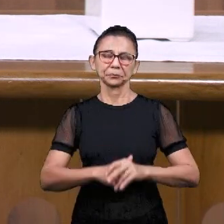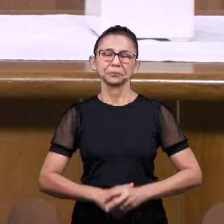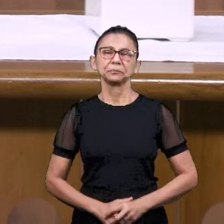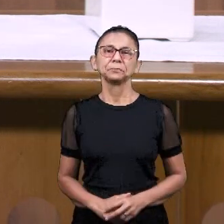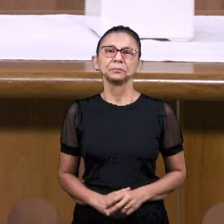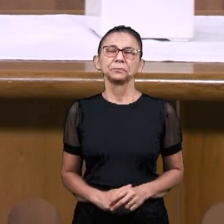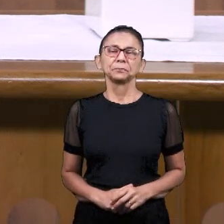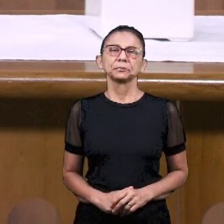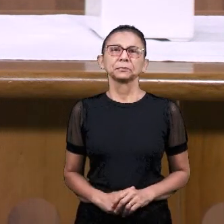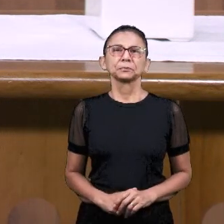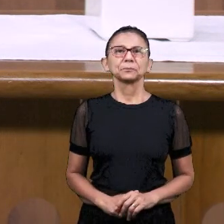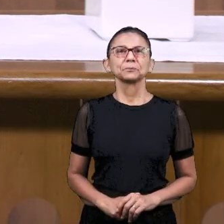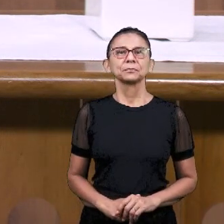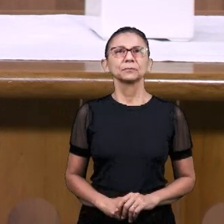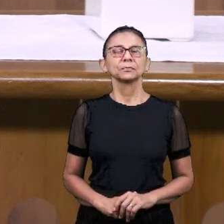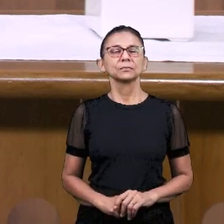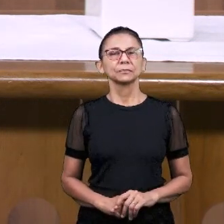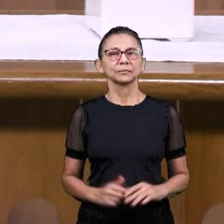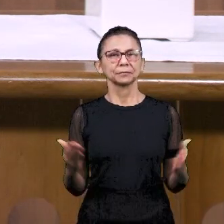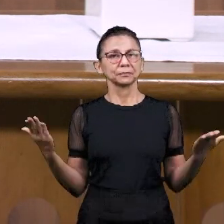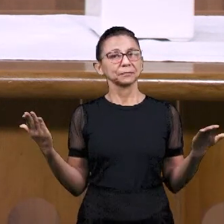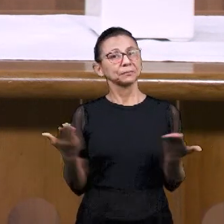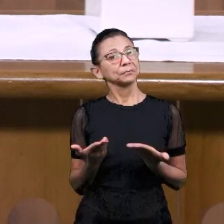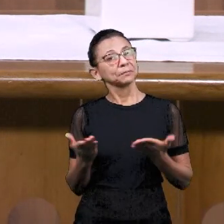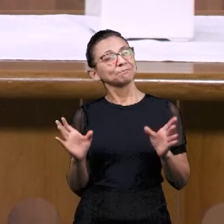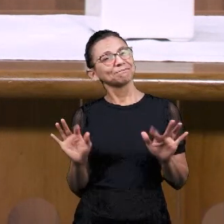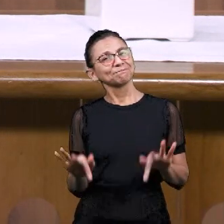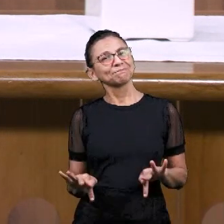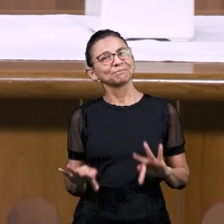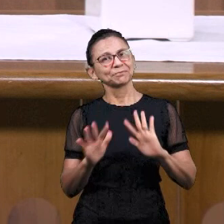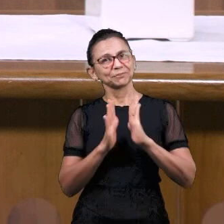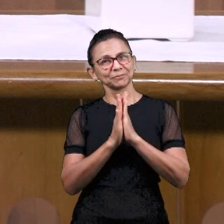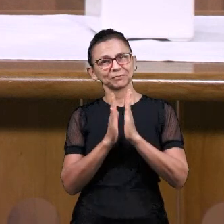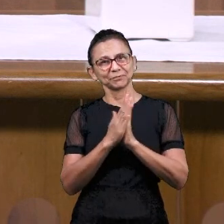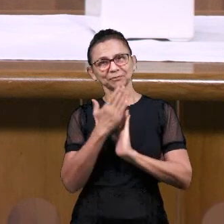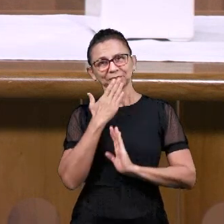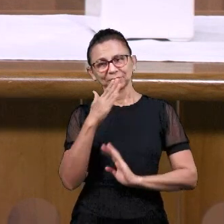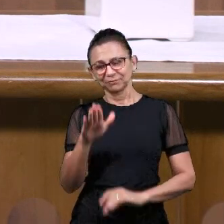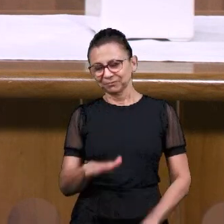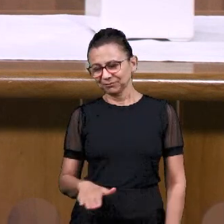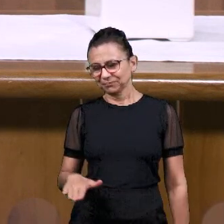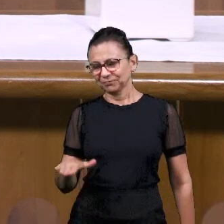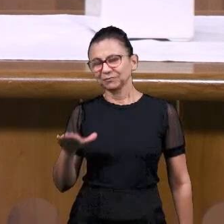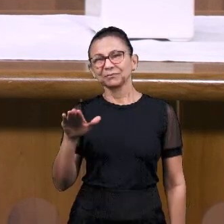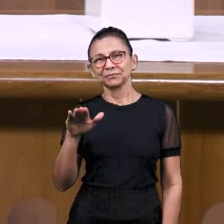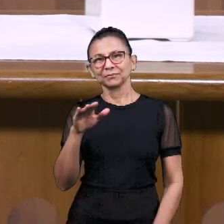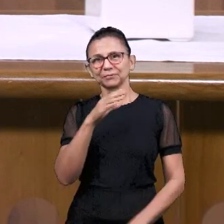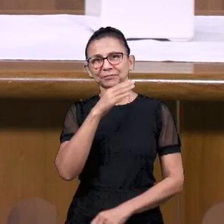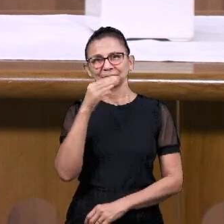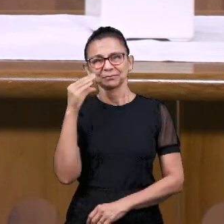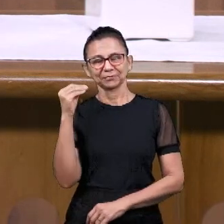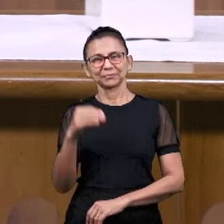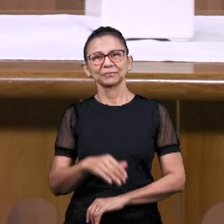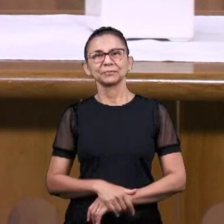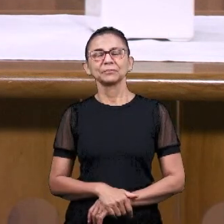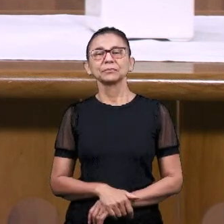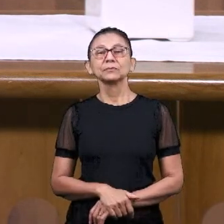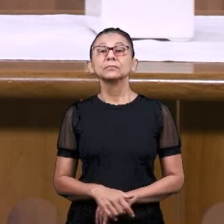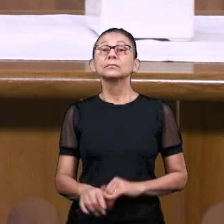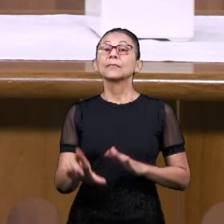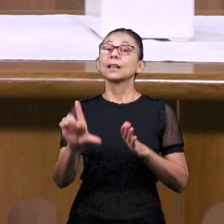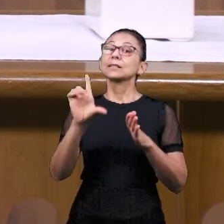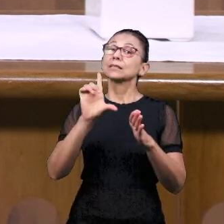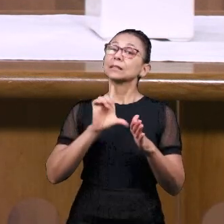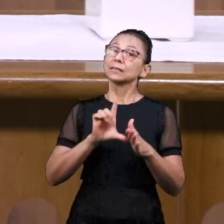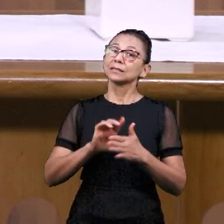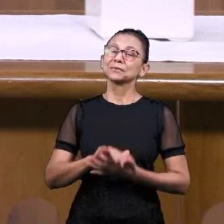réponses. Maintenant, pour finir cette partie, nous allons prier pour nos enfants intermédiaires et adolescents. Mais avant, j'aimerais vous